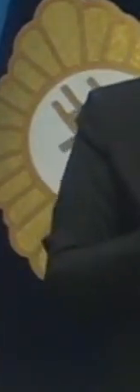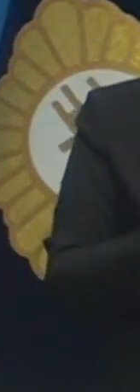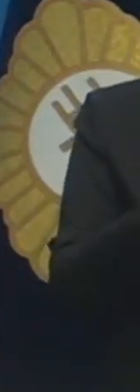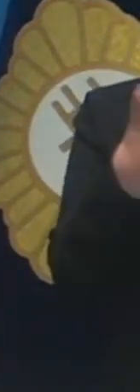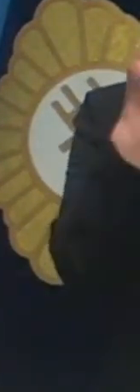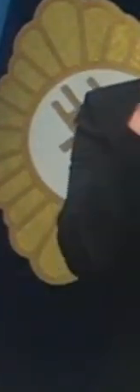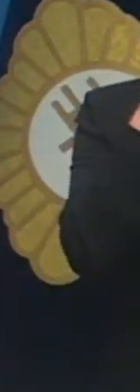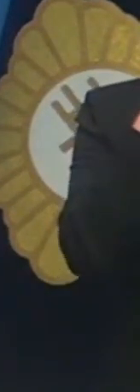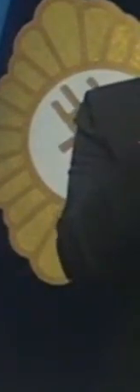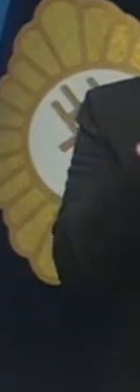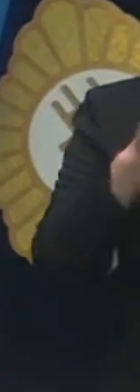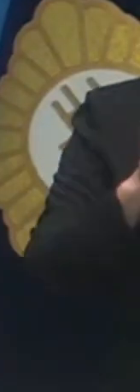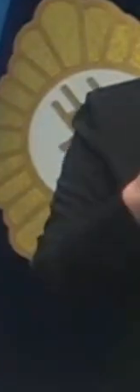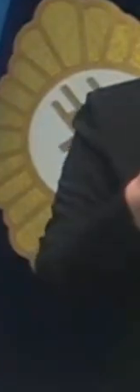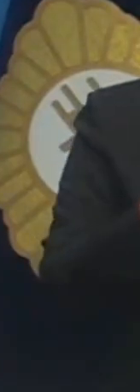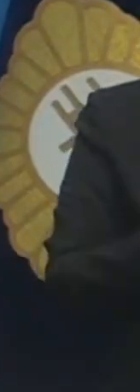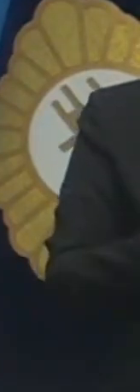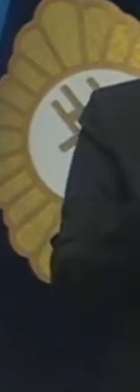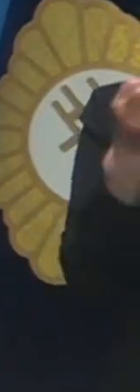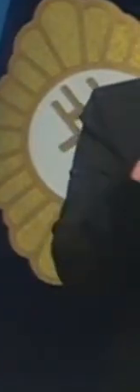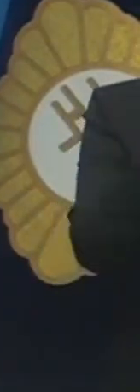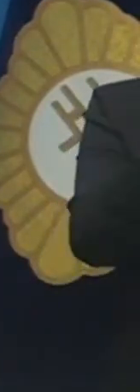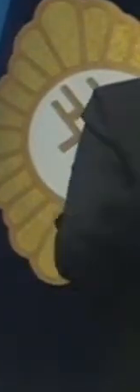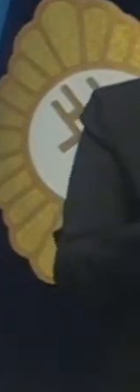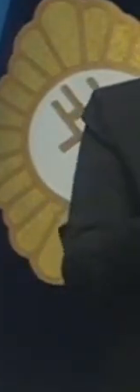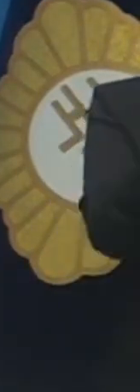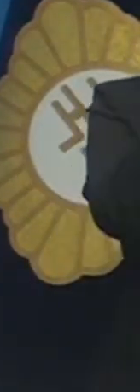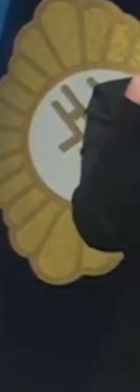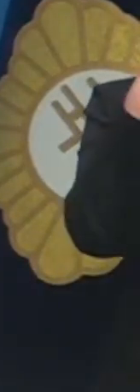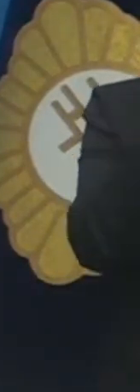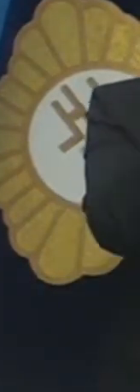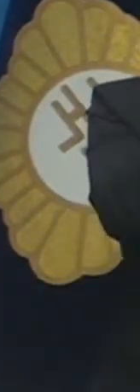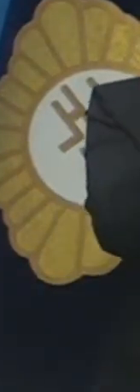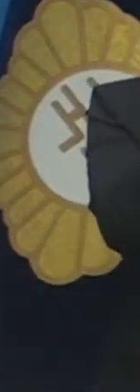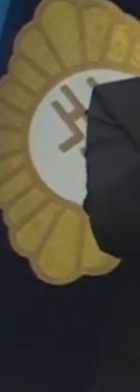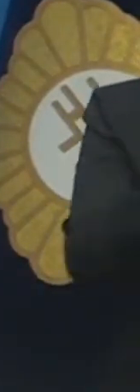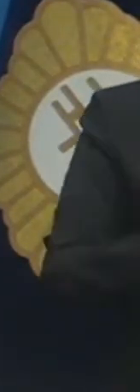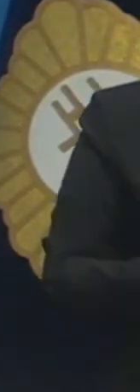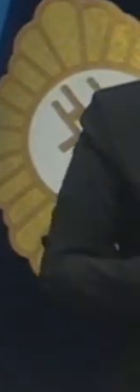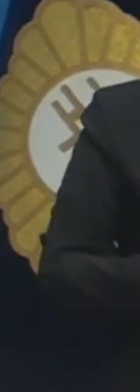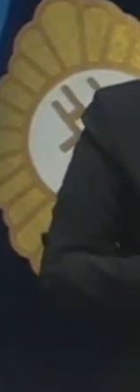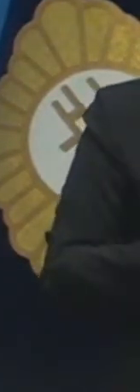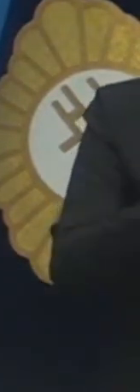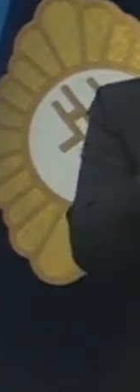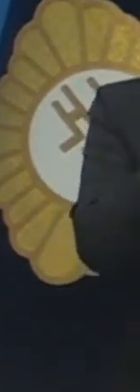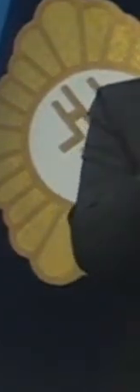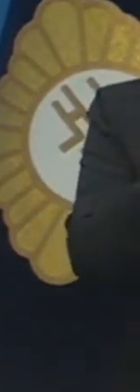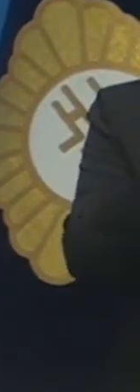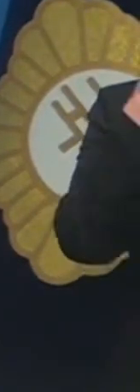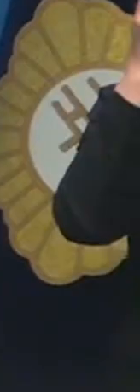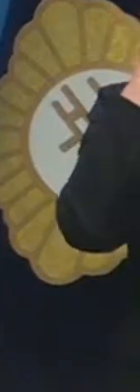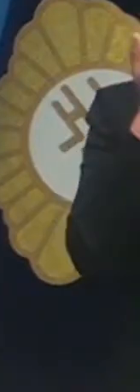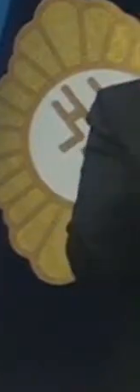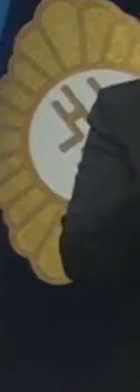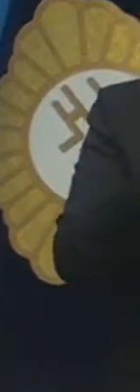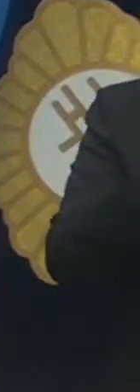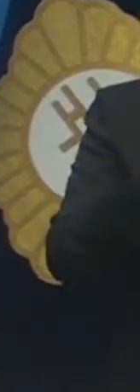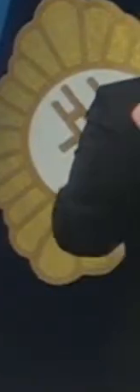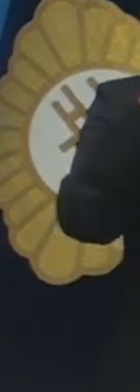표절이 아니며 또 한편은 검증이 불가하다는 상식에 반한 결과를